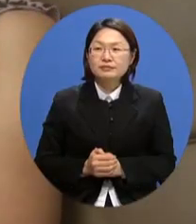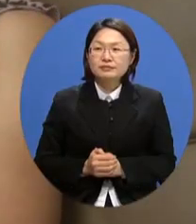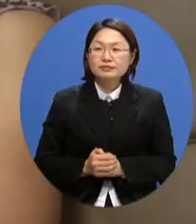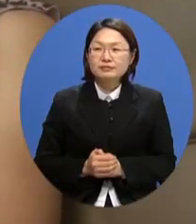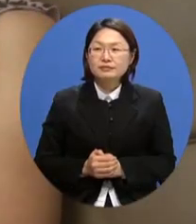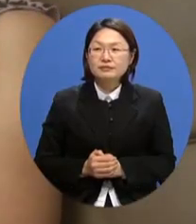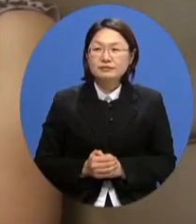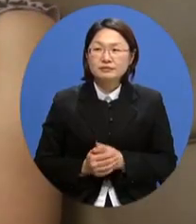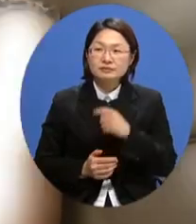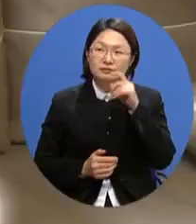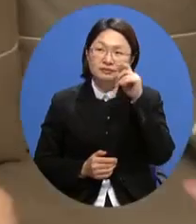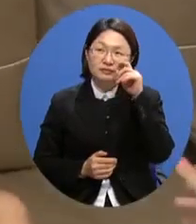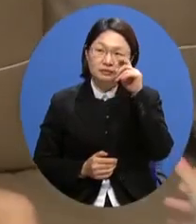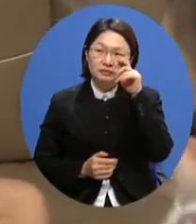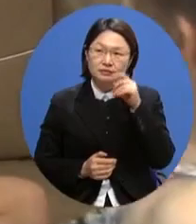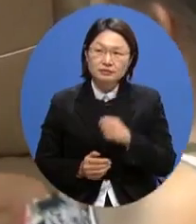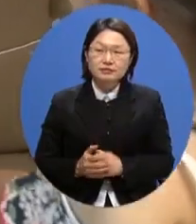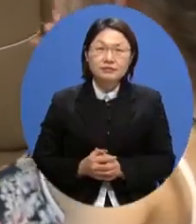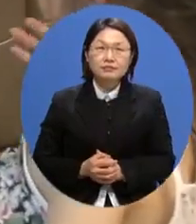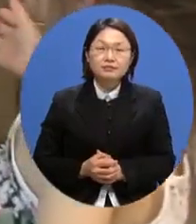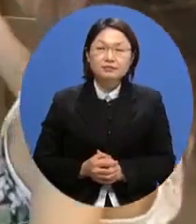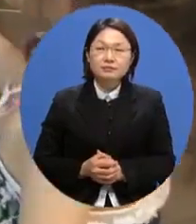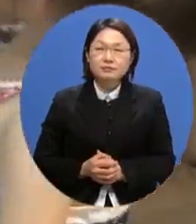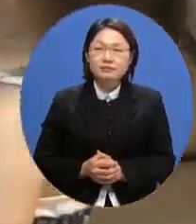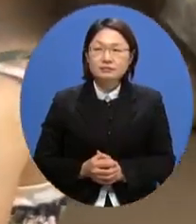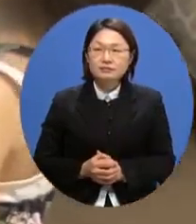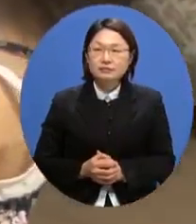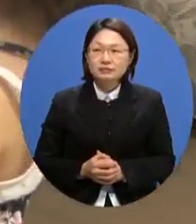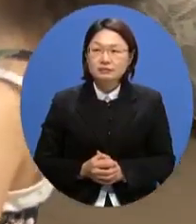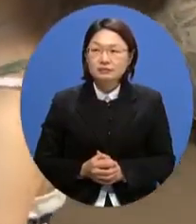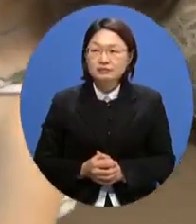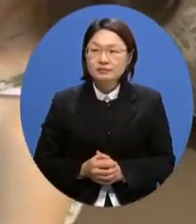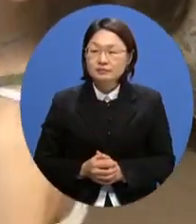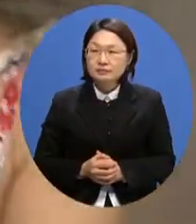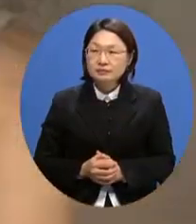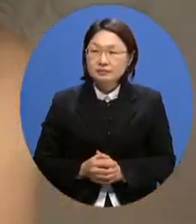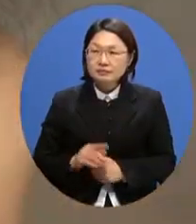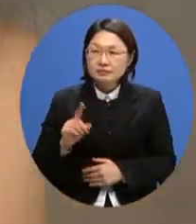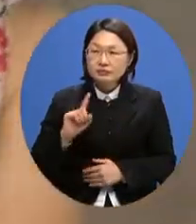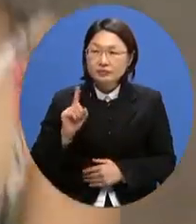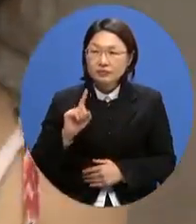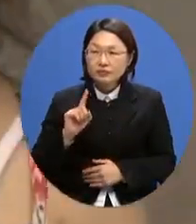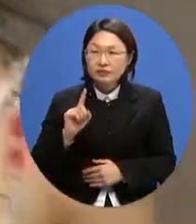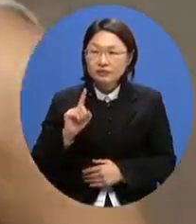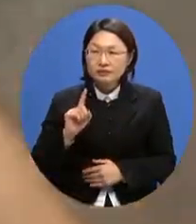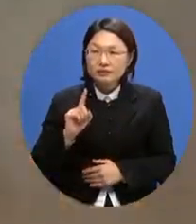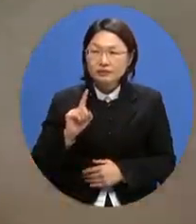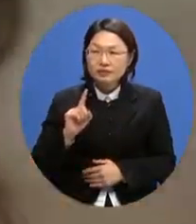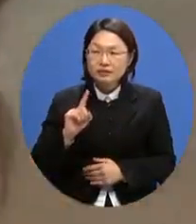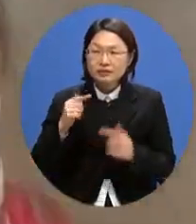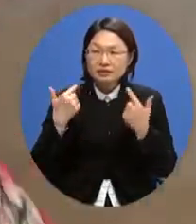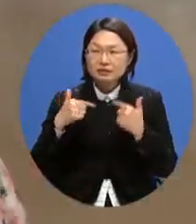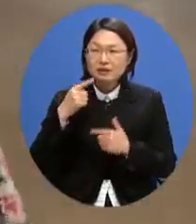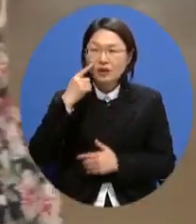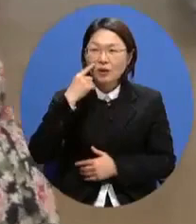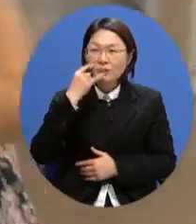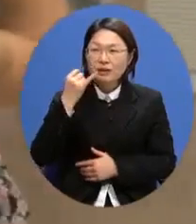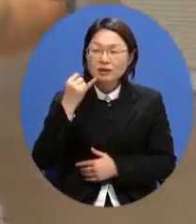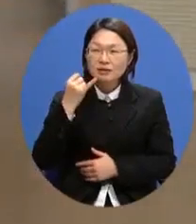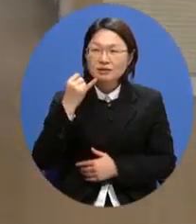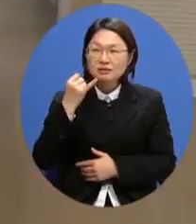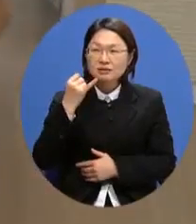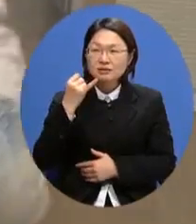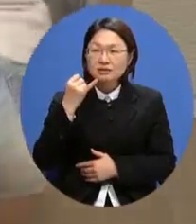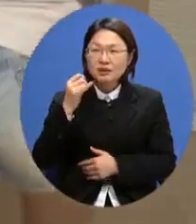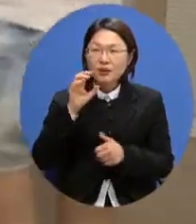10살 태연이. 나 내가 봤잖아 한 거. 두 딸 중 첫째인 태연이는 늘 엄마한테 혼인합니다.